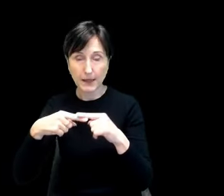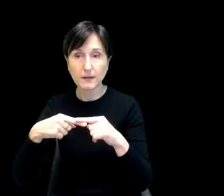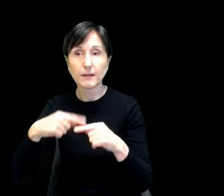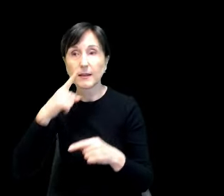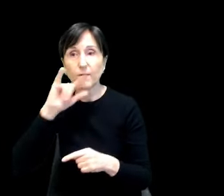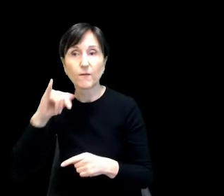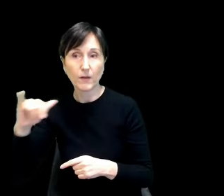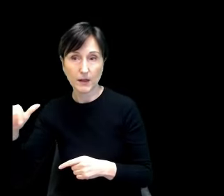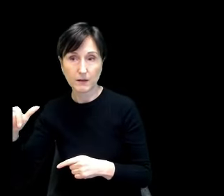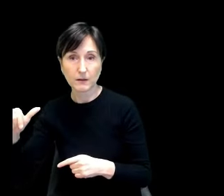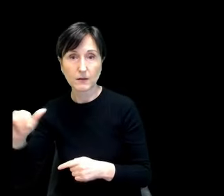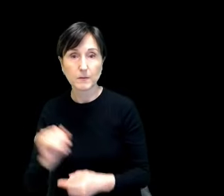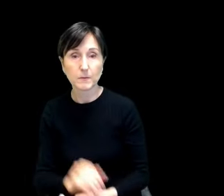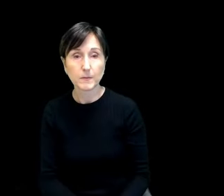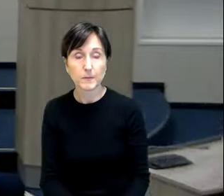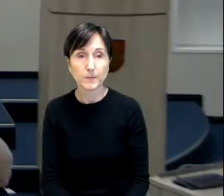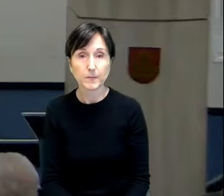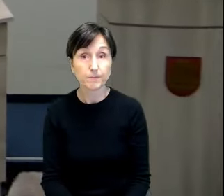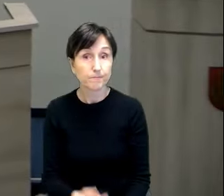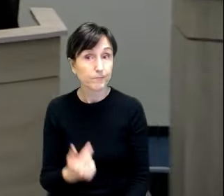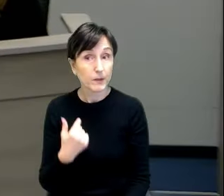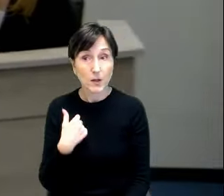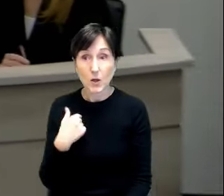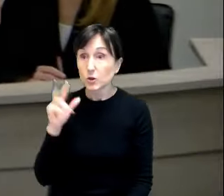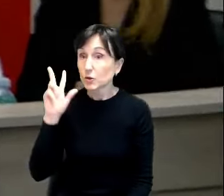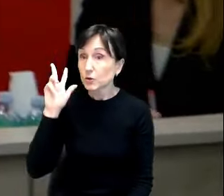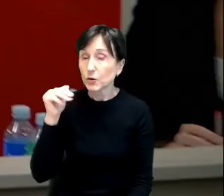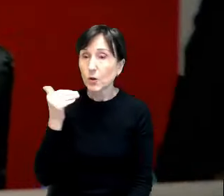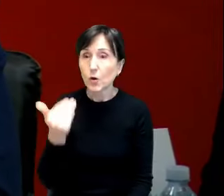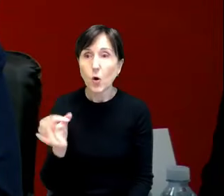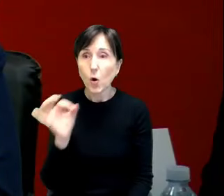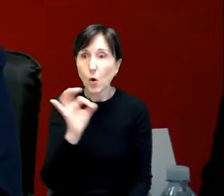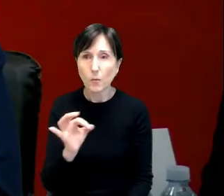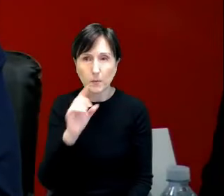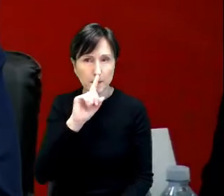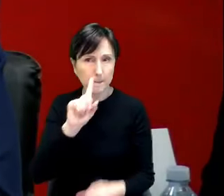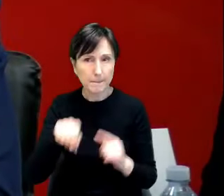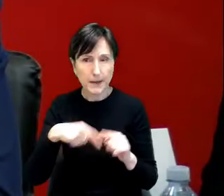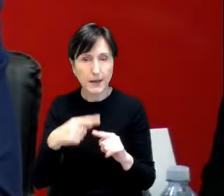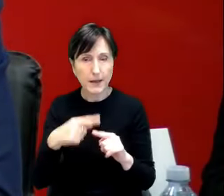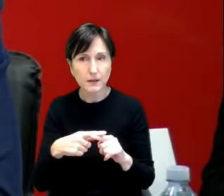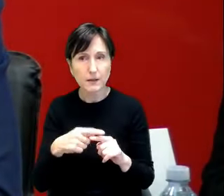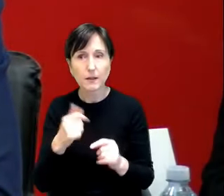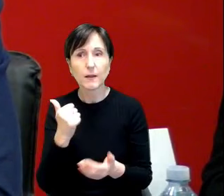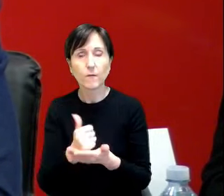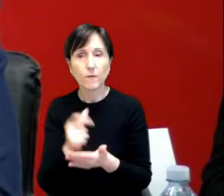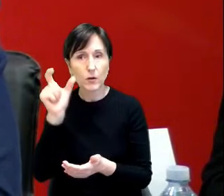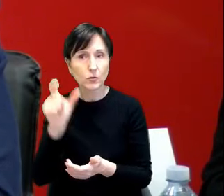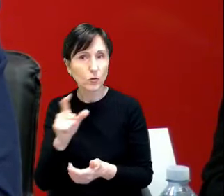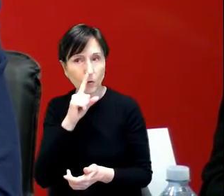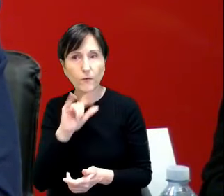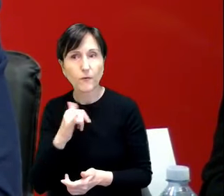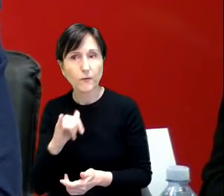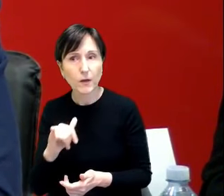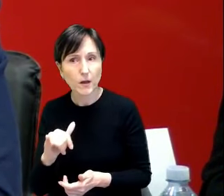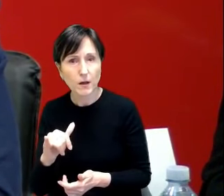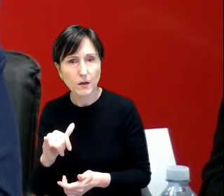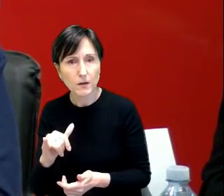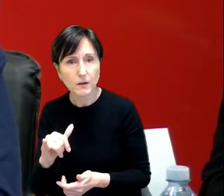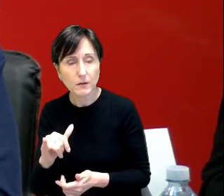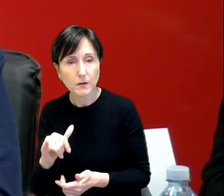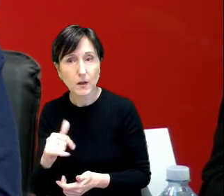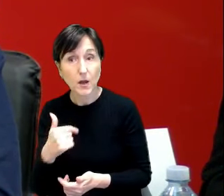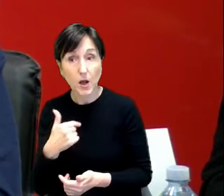vertinimą nežinau apie kokį jūs metinį vadovo vertinimą kalbate a aš